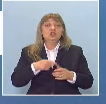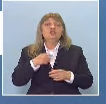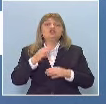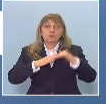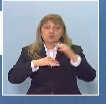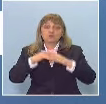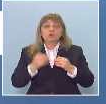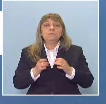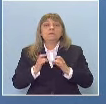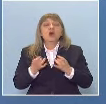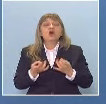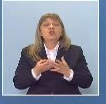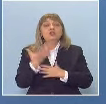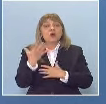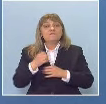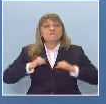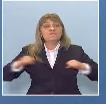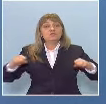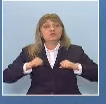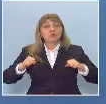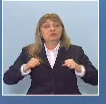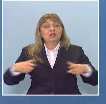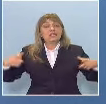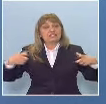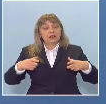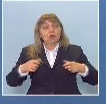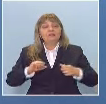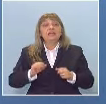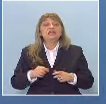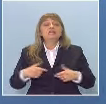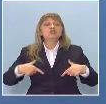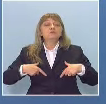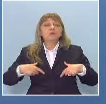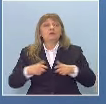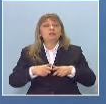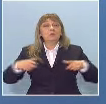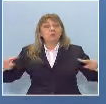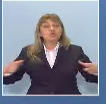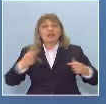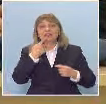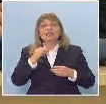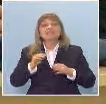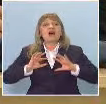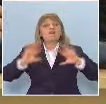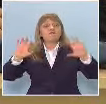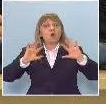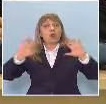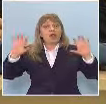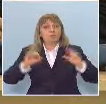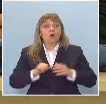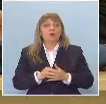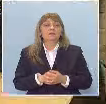нов физкултурен салон и вероятно спортна площадка за волейбол, което много ги радва. Също